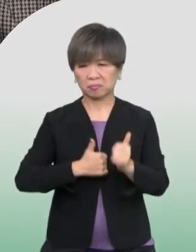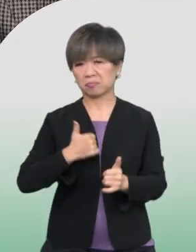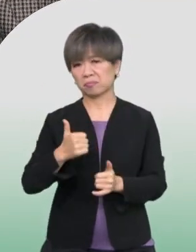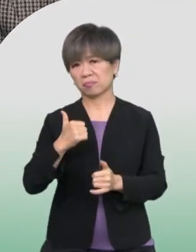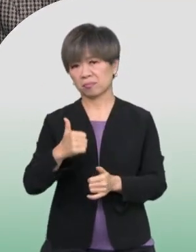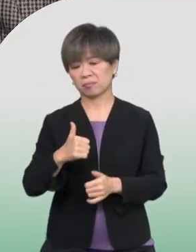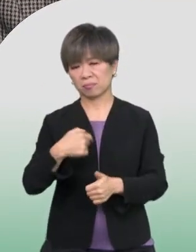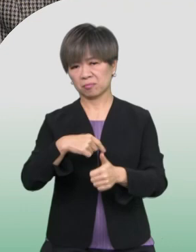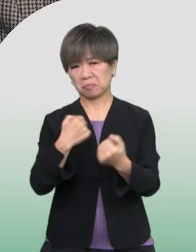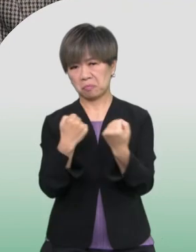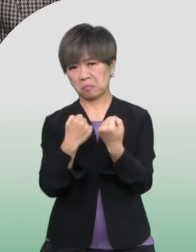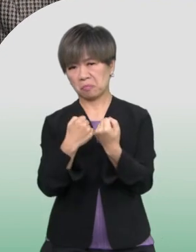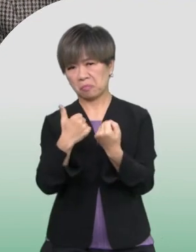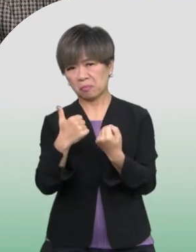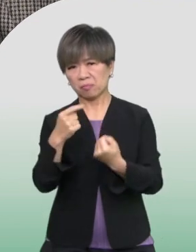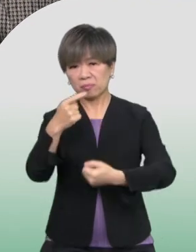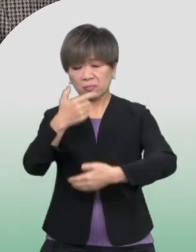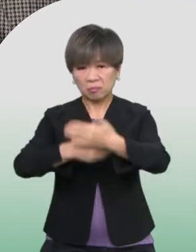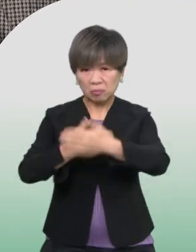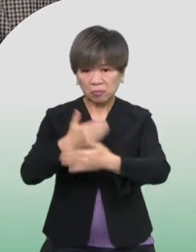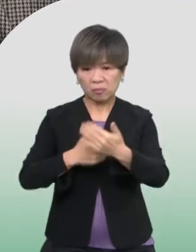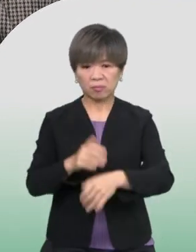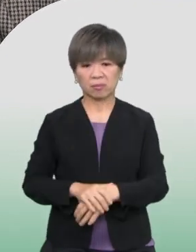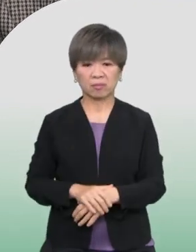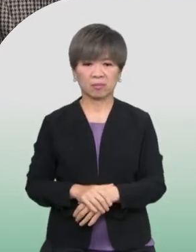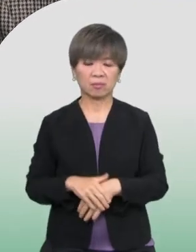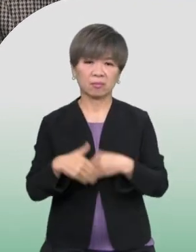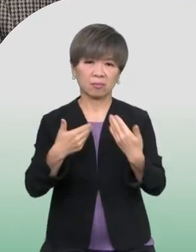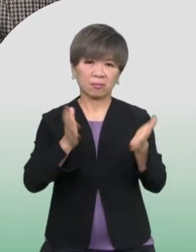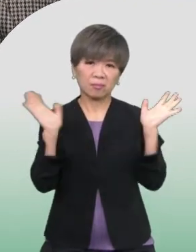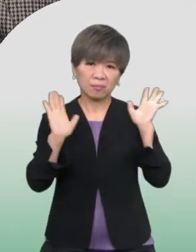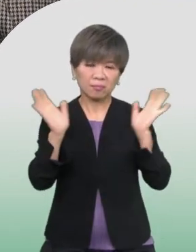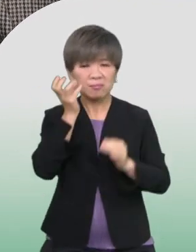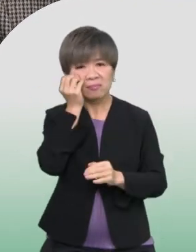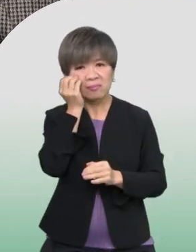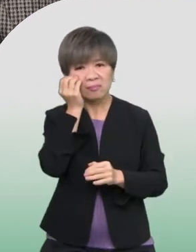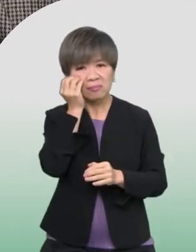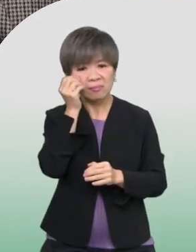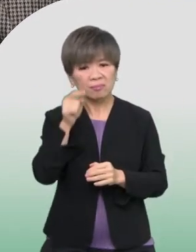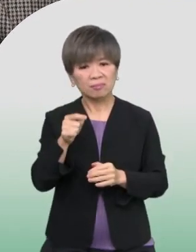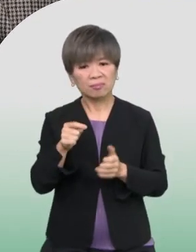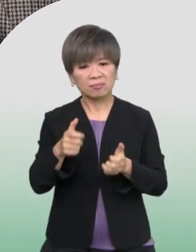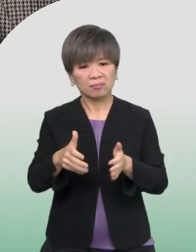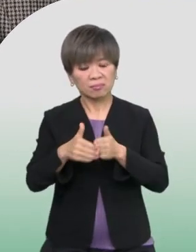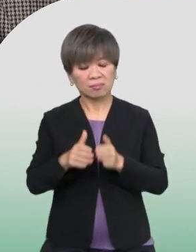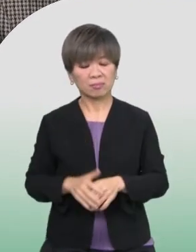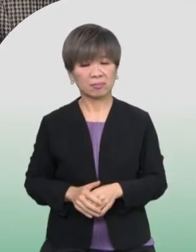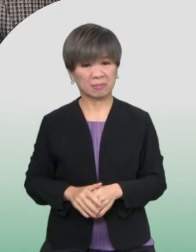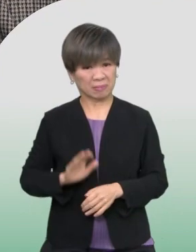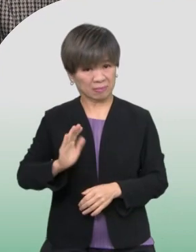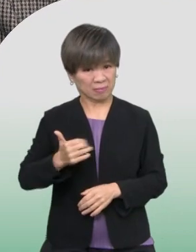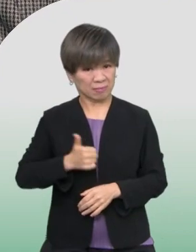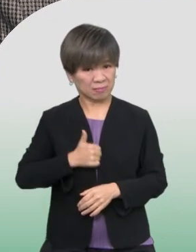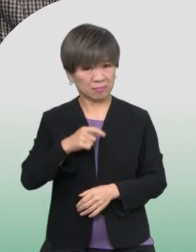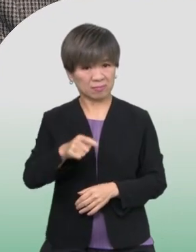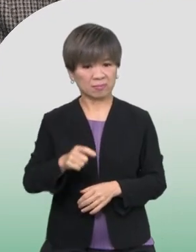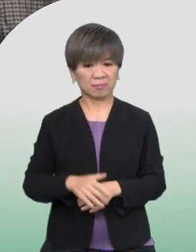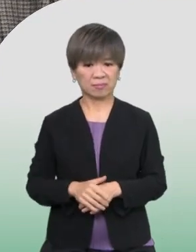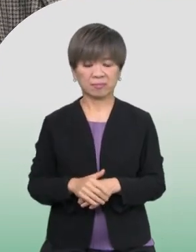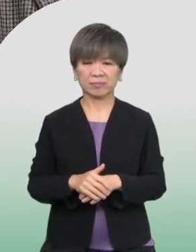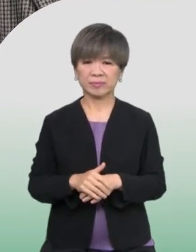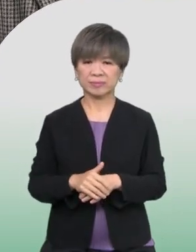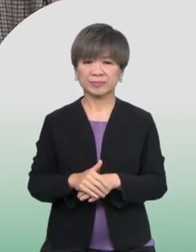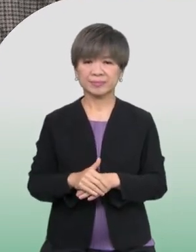宗教下了条田羊啊，日本因也是学了看哦，我想更加有意义。但是伊哦，爱做了一种政治的